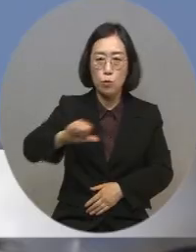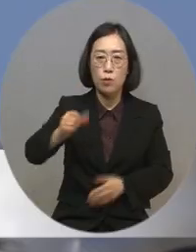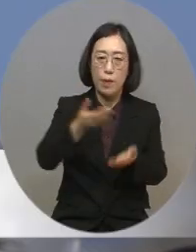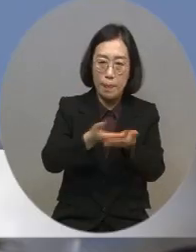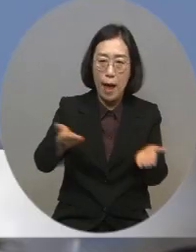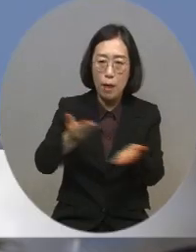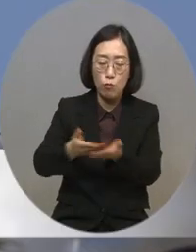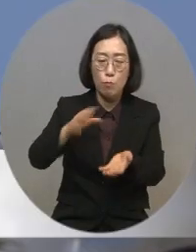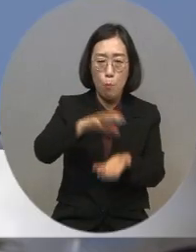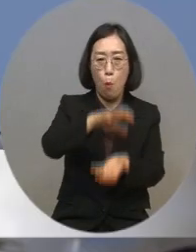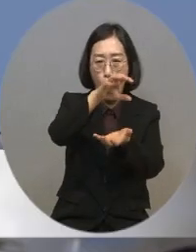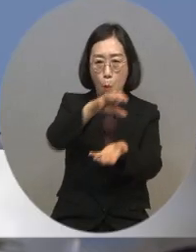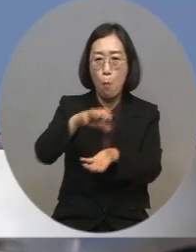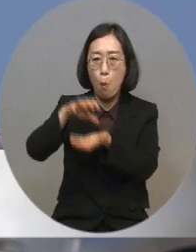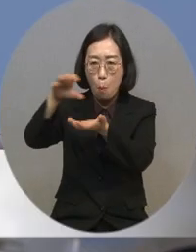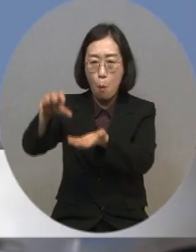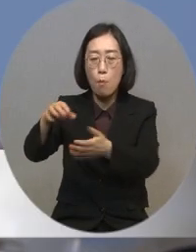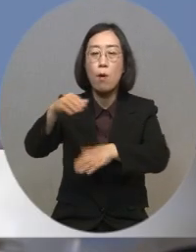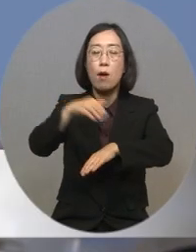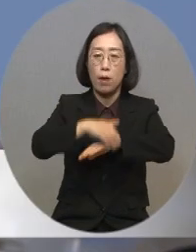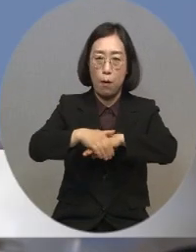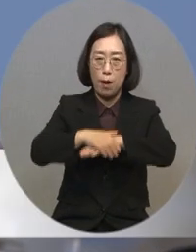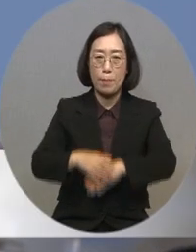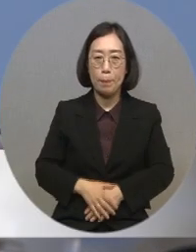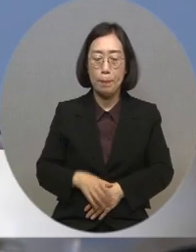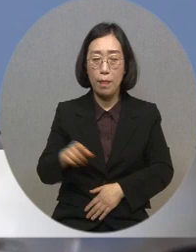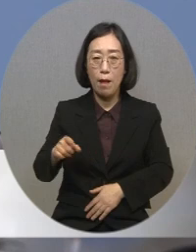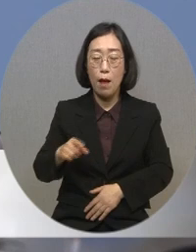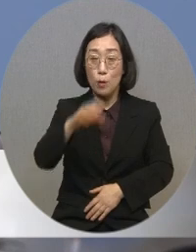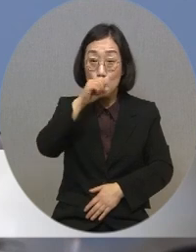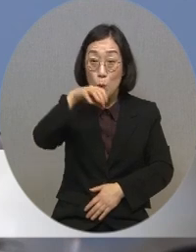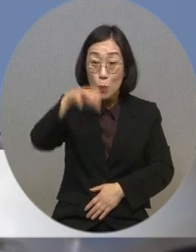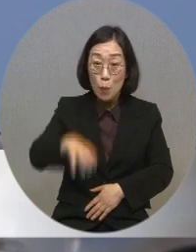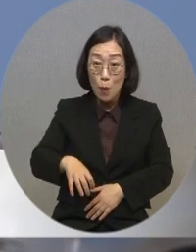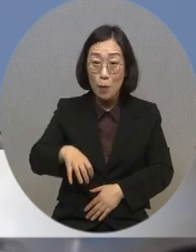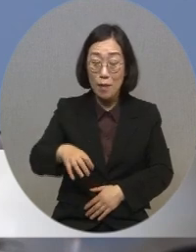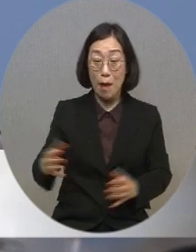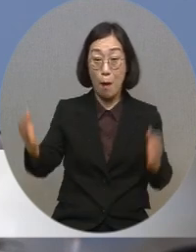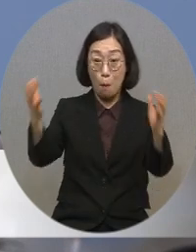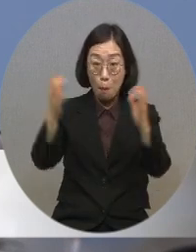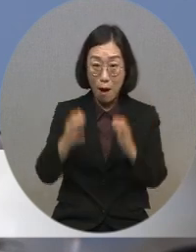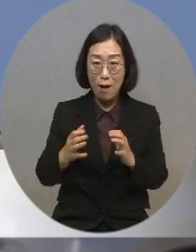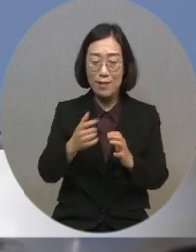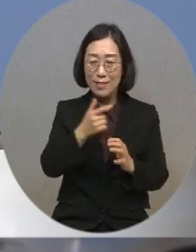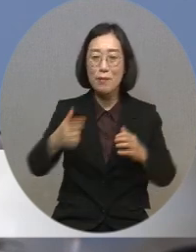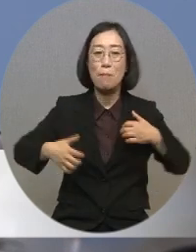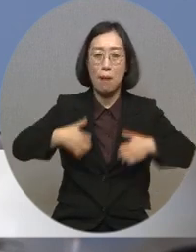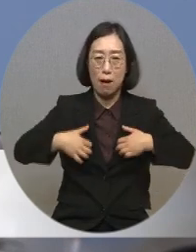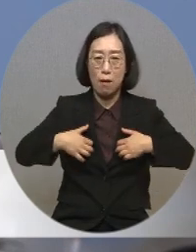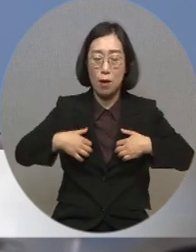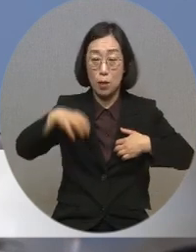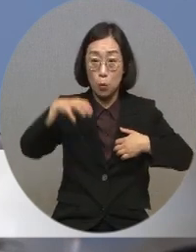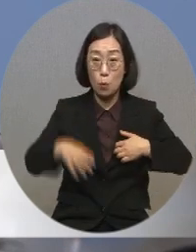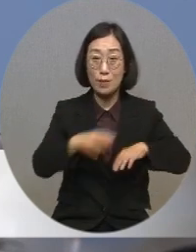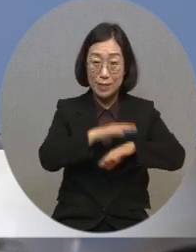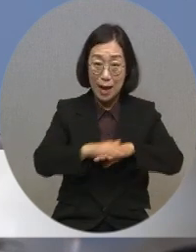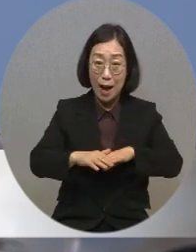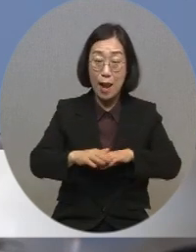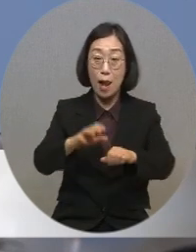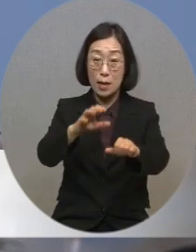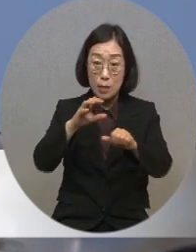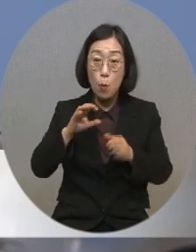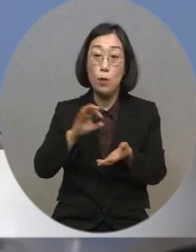준비했습니다. 좋은 장소에서 나눔을 할 수 있어서 참 반가운 것 같아요. 이 공간을 잘 활용을 해주려고 오래전부터 준비를 좀 많이